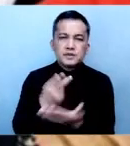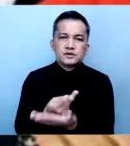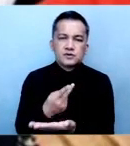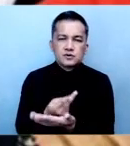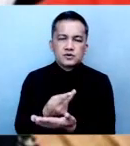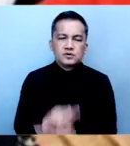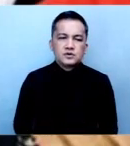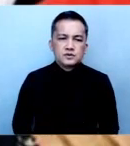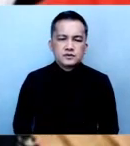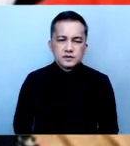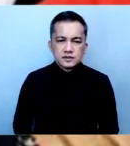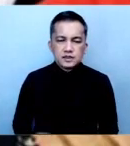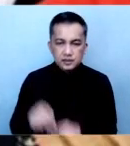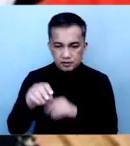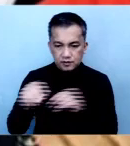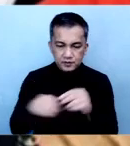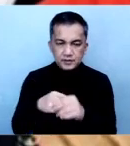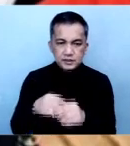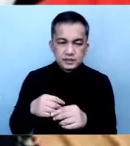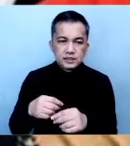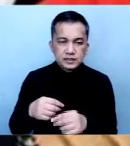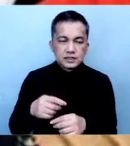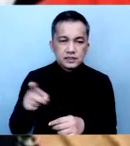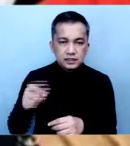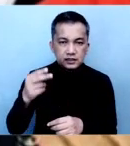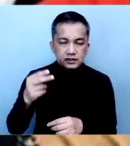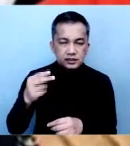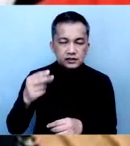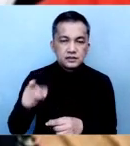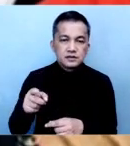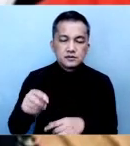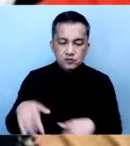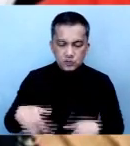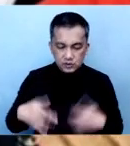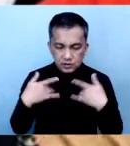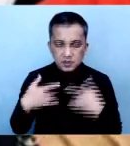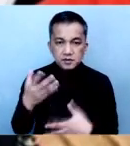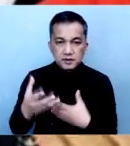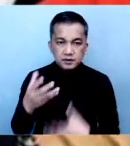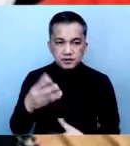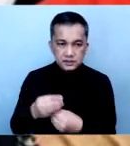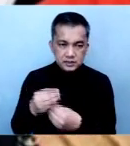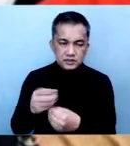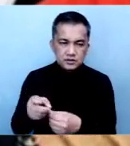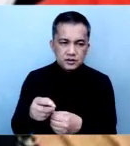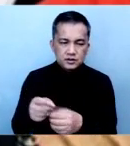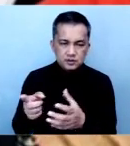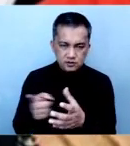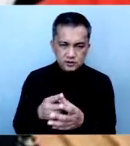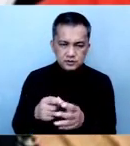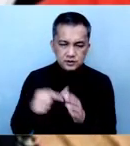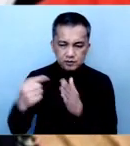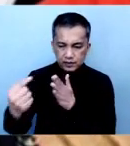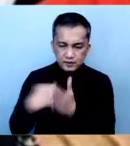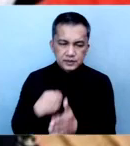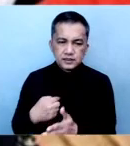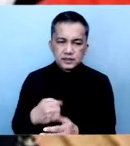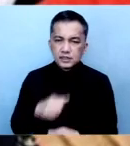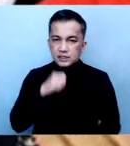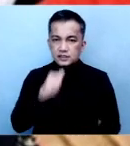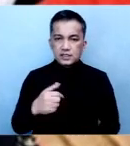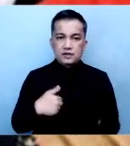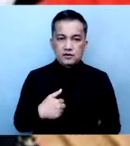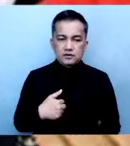ipinatong sa ulo ko baka yan ay madagdagan pa kung may maunang makapatay sa akin hindi po ako ko